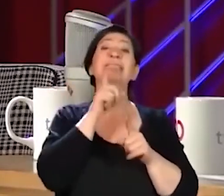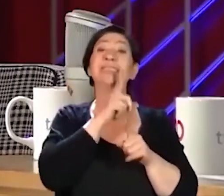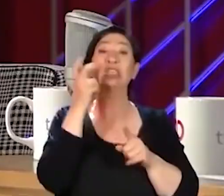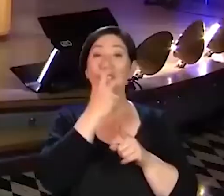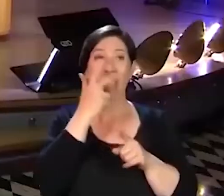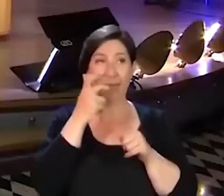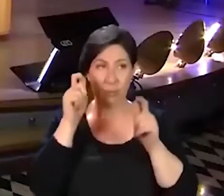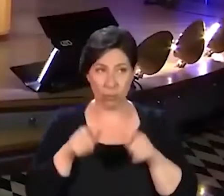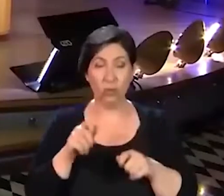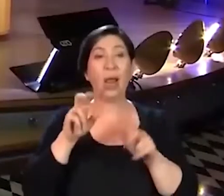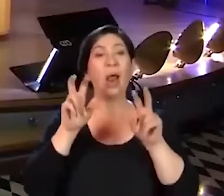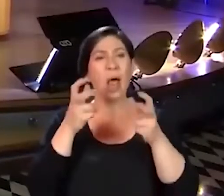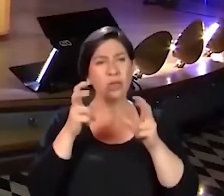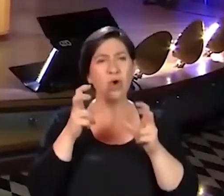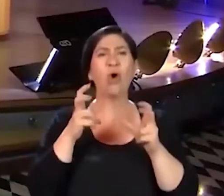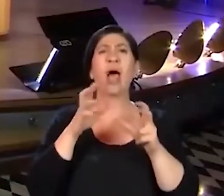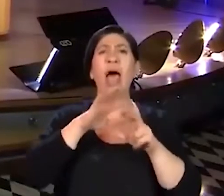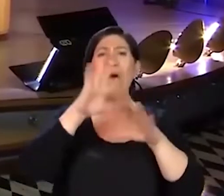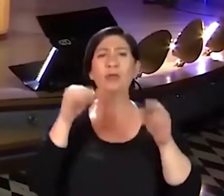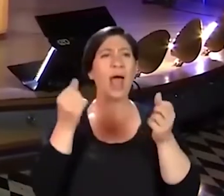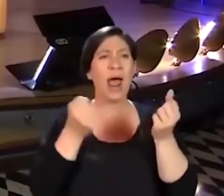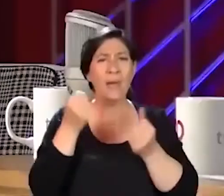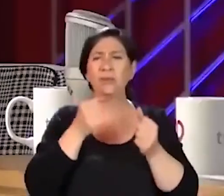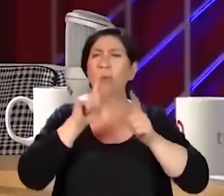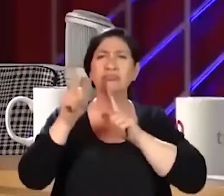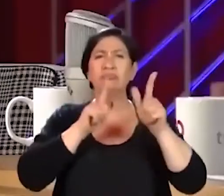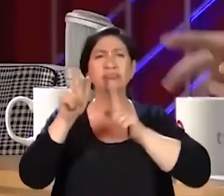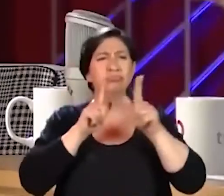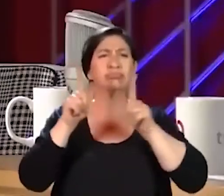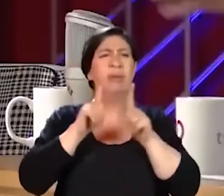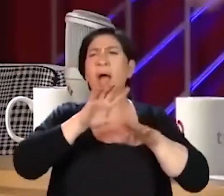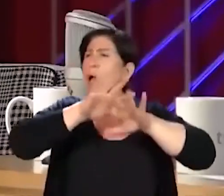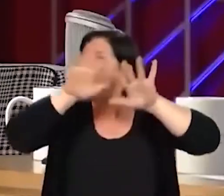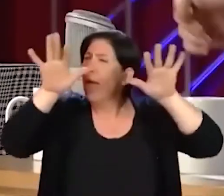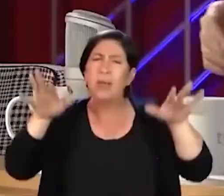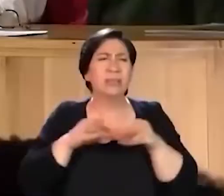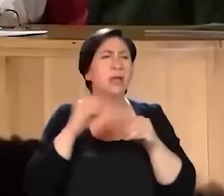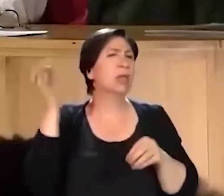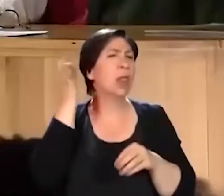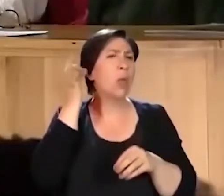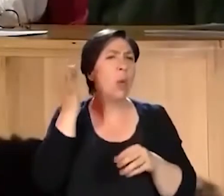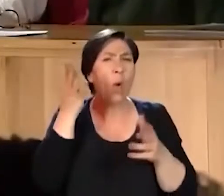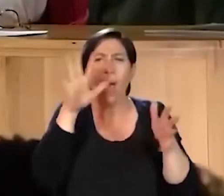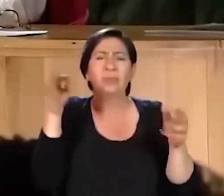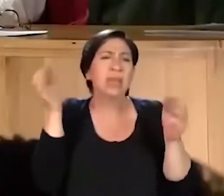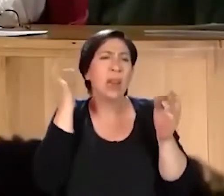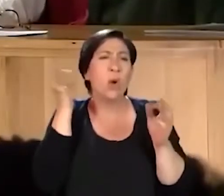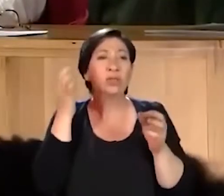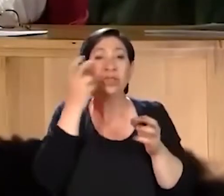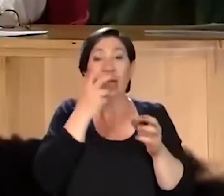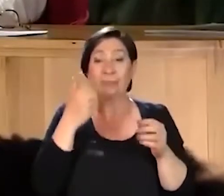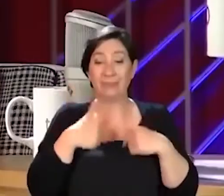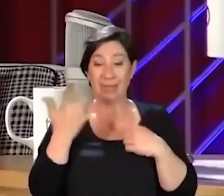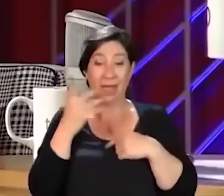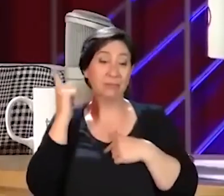tabii radyolarda işte her türlü arabalarda kulüplerde Dinleniyor E tabi şarkı bizden